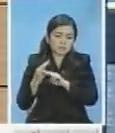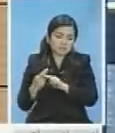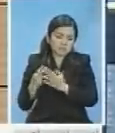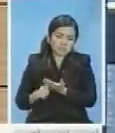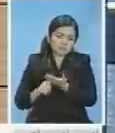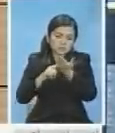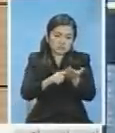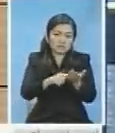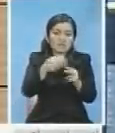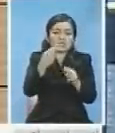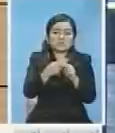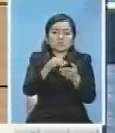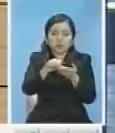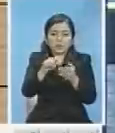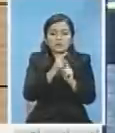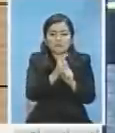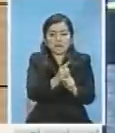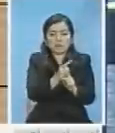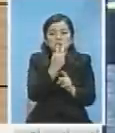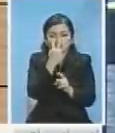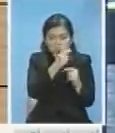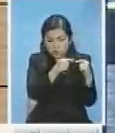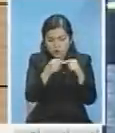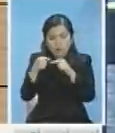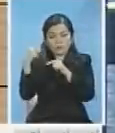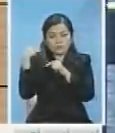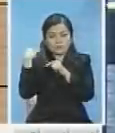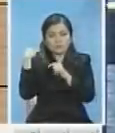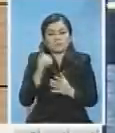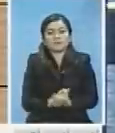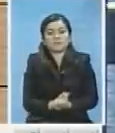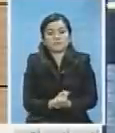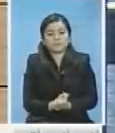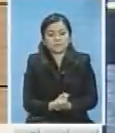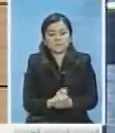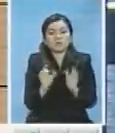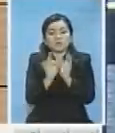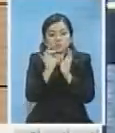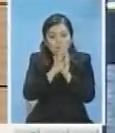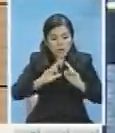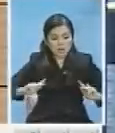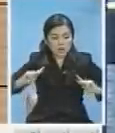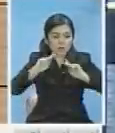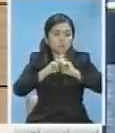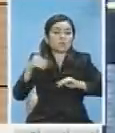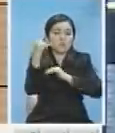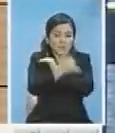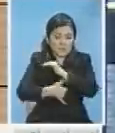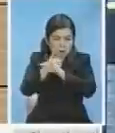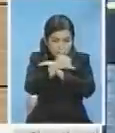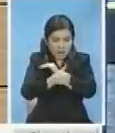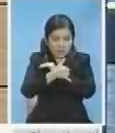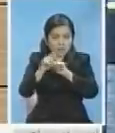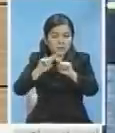ว่ากันตามกระบวนการนี้ครับเพราะแน่นอนที่สุดครับกระทรวงการต่างประเทศโดยการผลักดันของฝ่าย